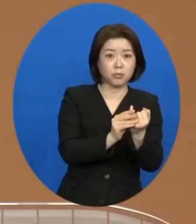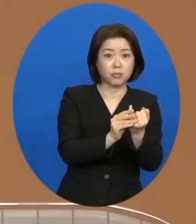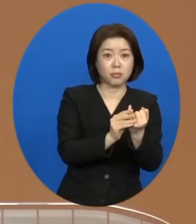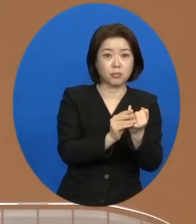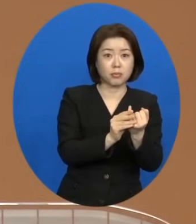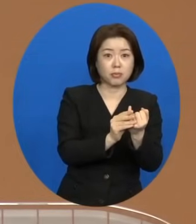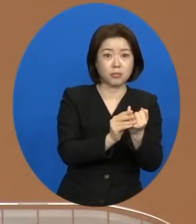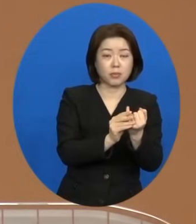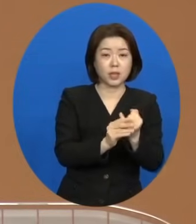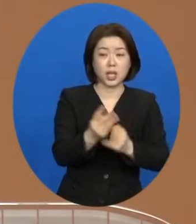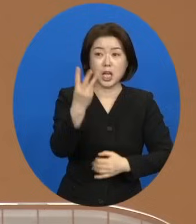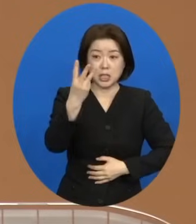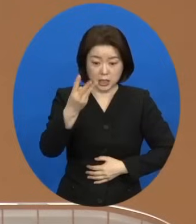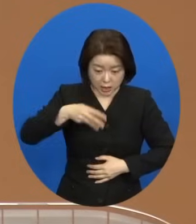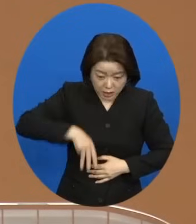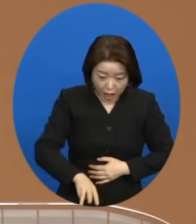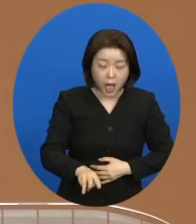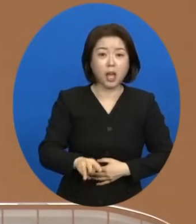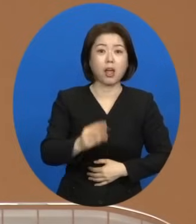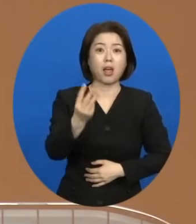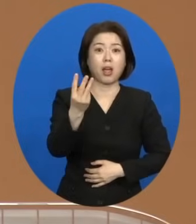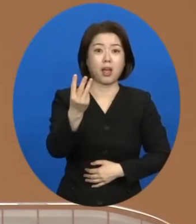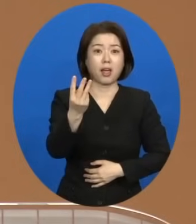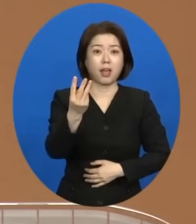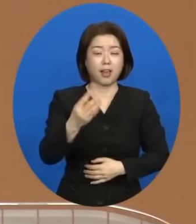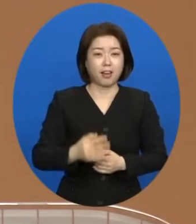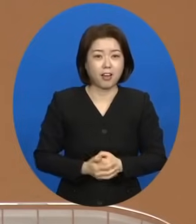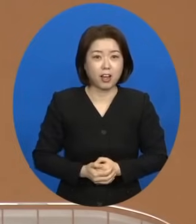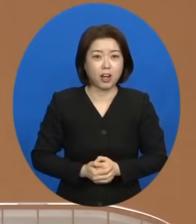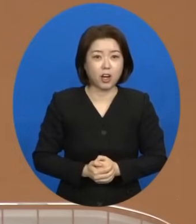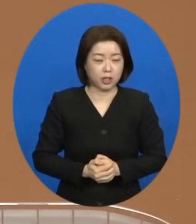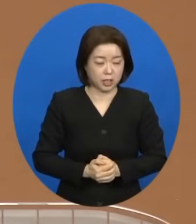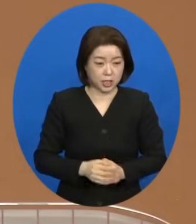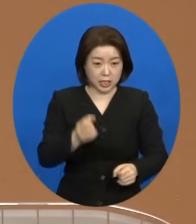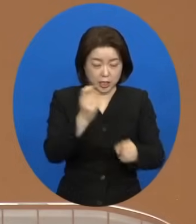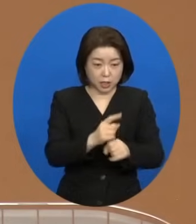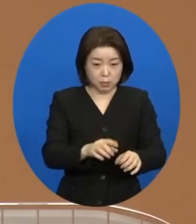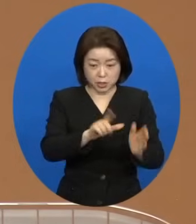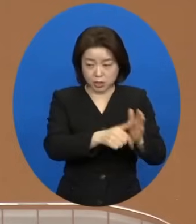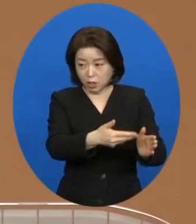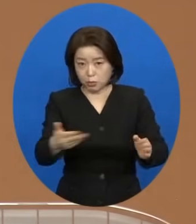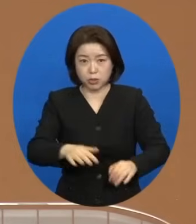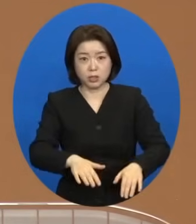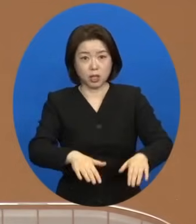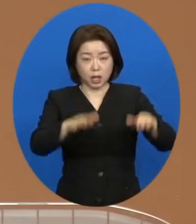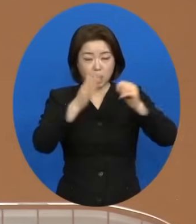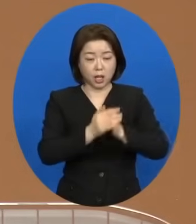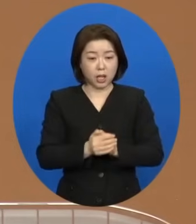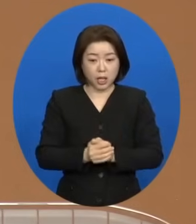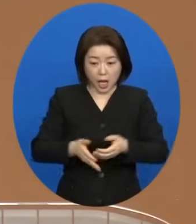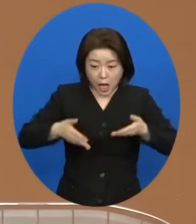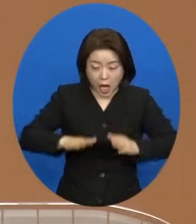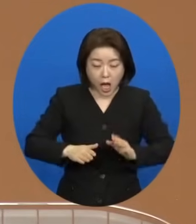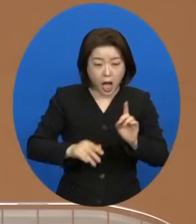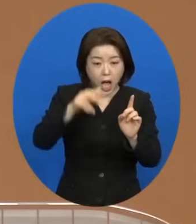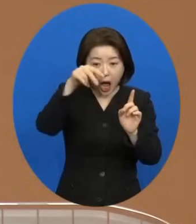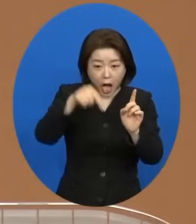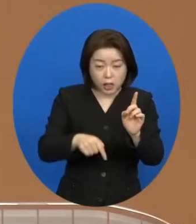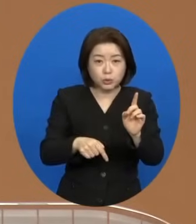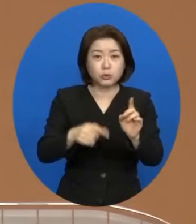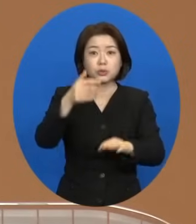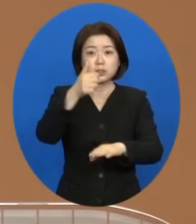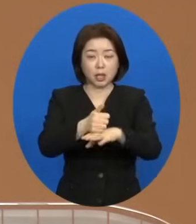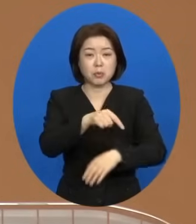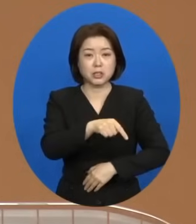2이 가죠 세쌍둥이를 그래서 이미 지금 다 시간이지나 가지고 이제 출산 한 주를 앞두고 기도 받으로 다시